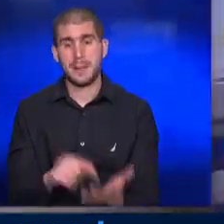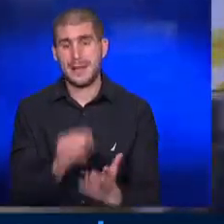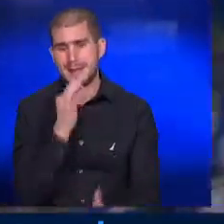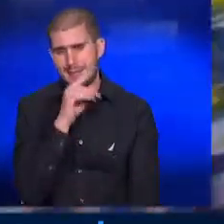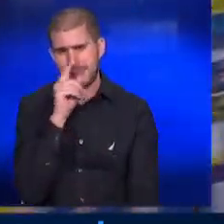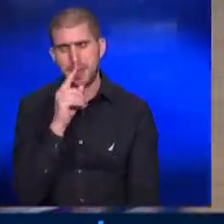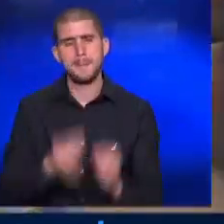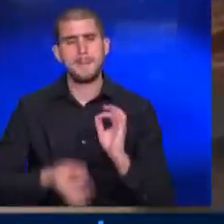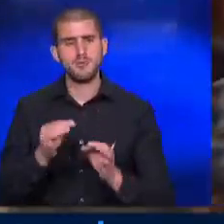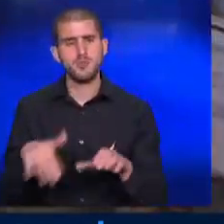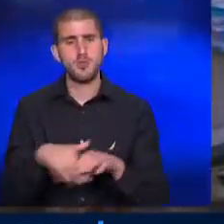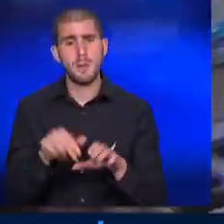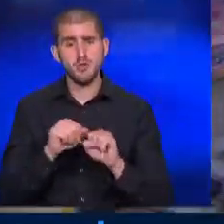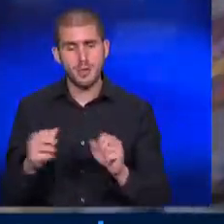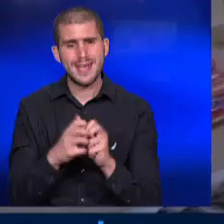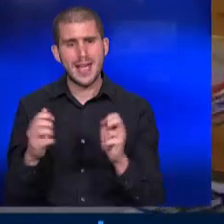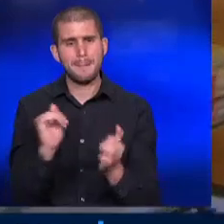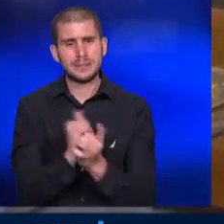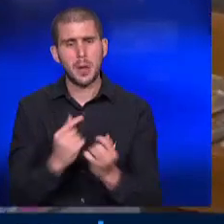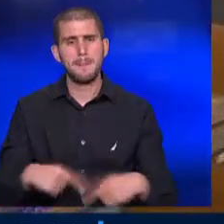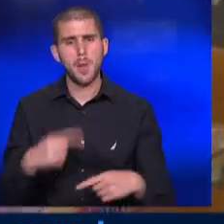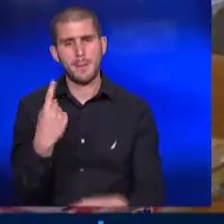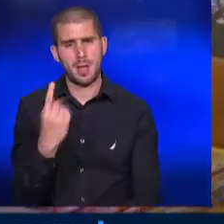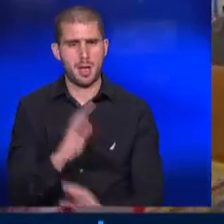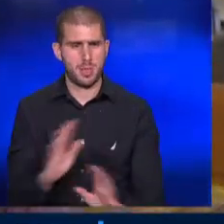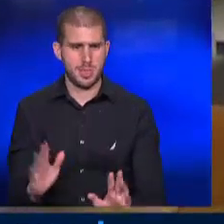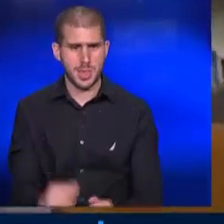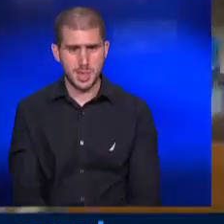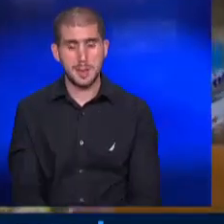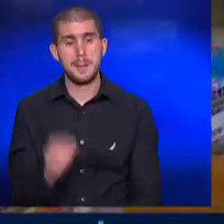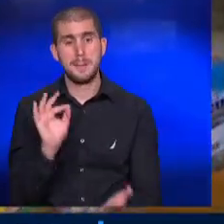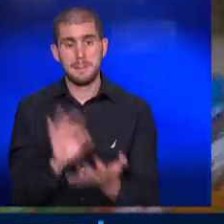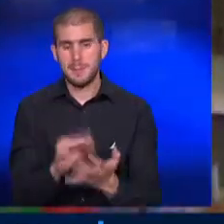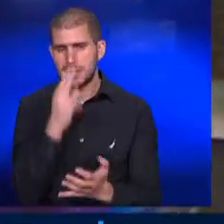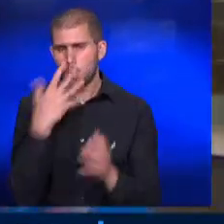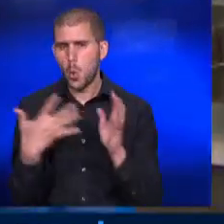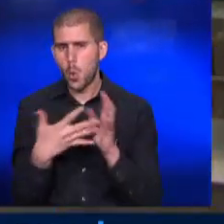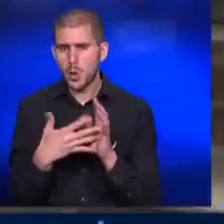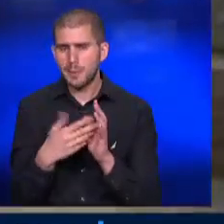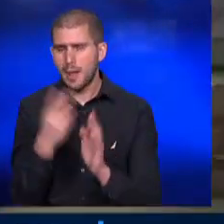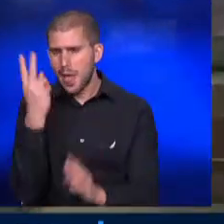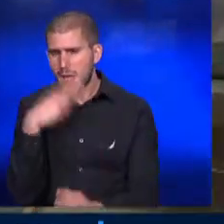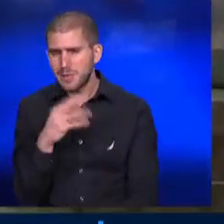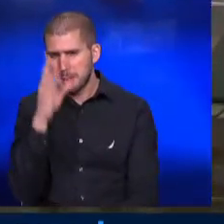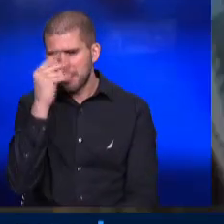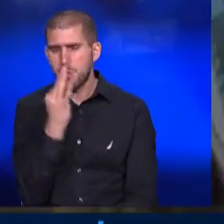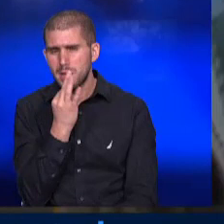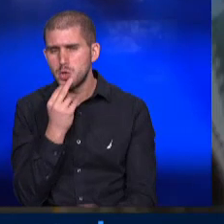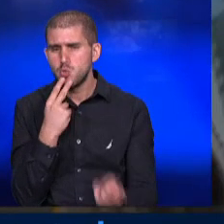הצעיר, בית משפט השלום באשקלון העריך את מעצרו ביממה אחת בלבד, שבמהלכה ינסו החוקרים לחלץ מהנער